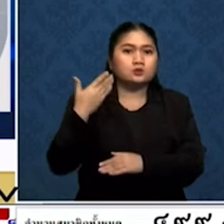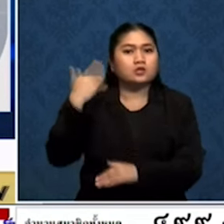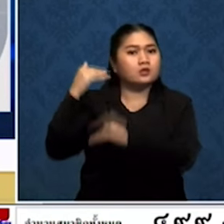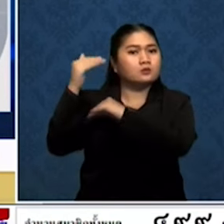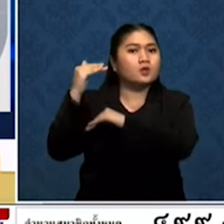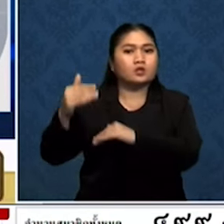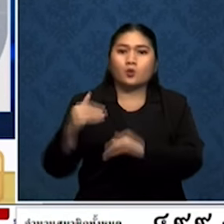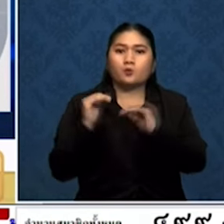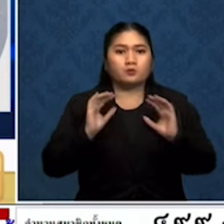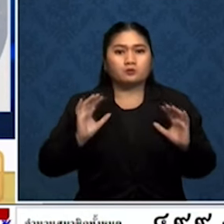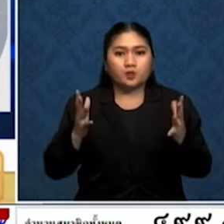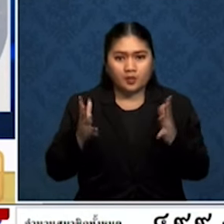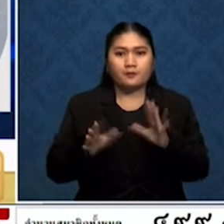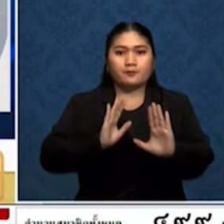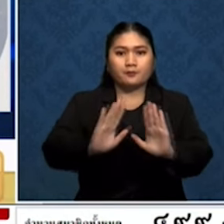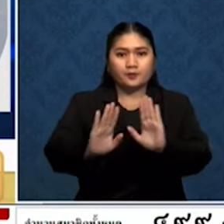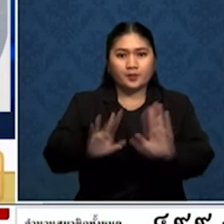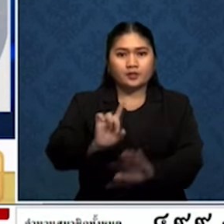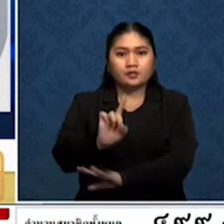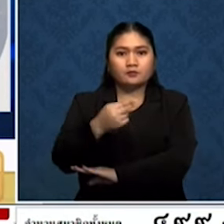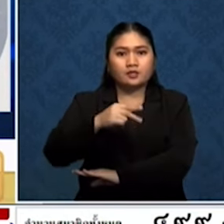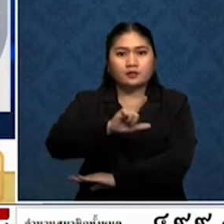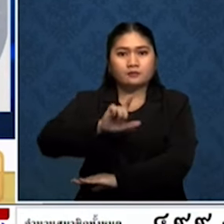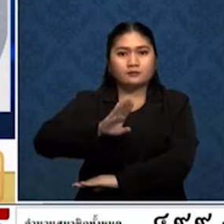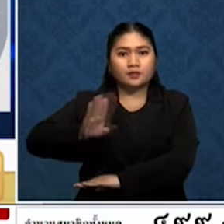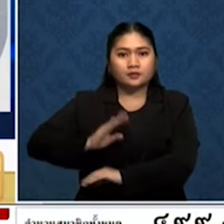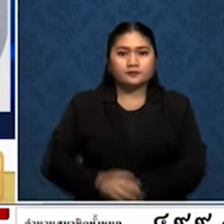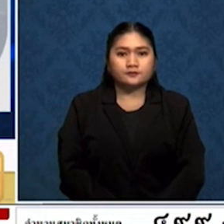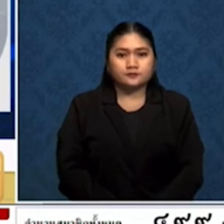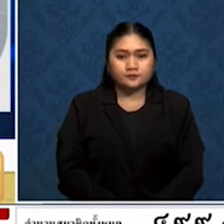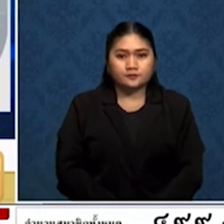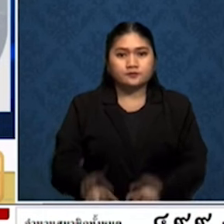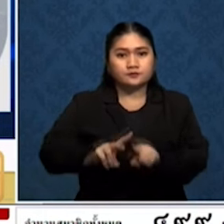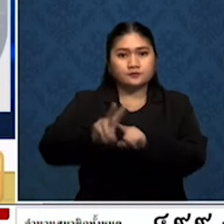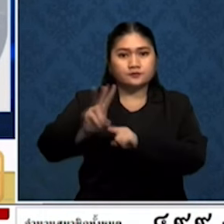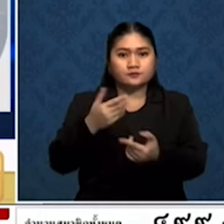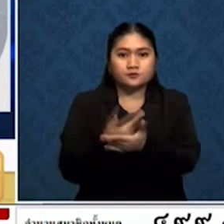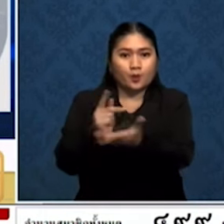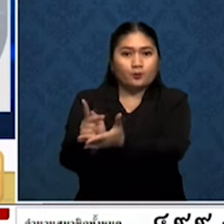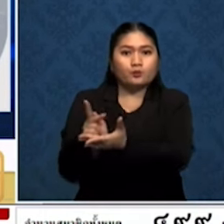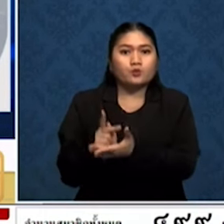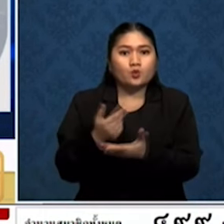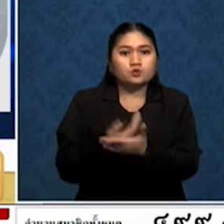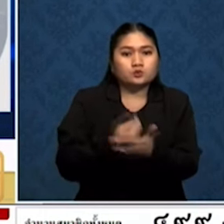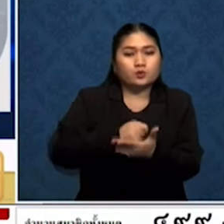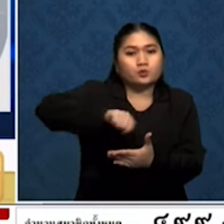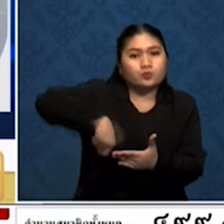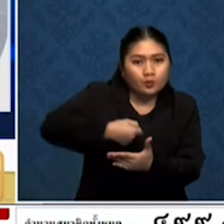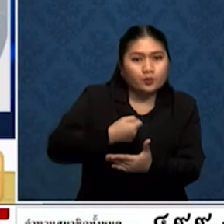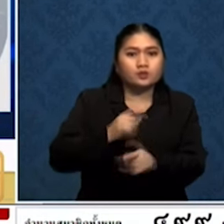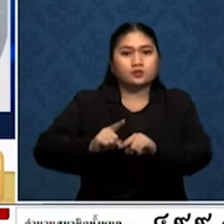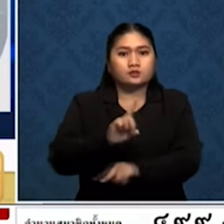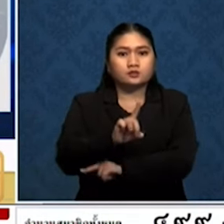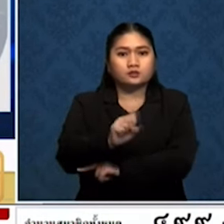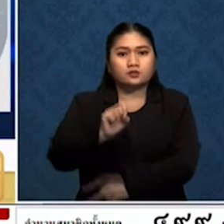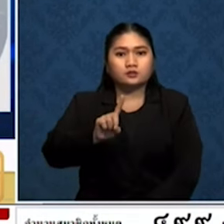้ประมาณการจำนวน 1,000 ล้านบาท2. เงินกเพื่ชดเชยการขัดดนกประมาณจำนวน 1,